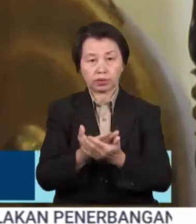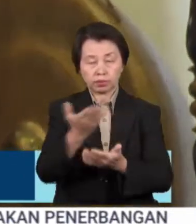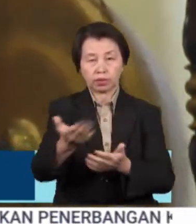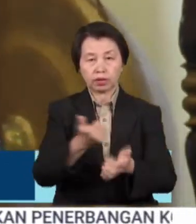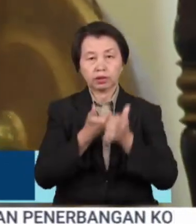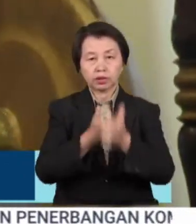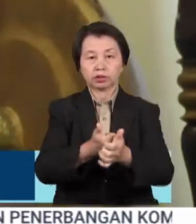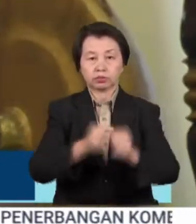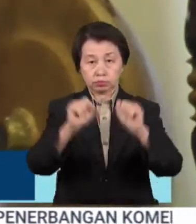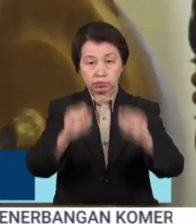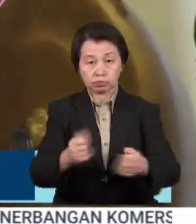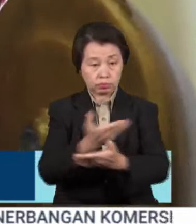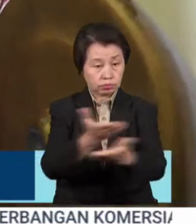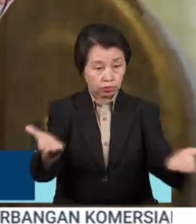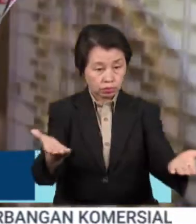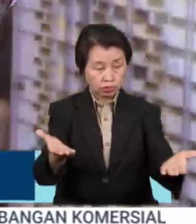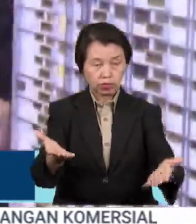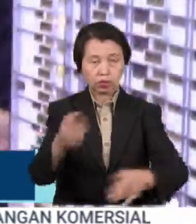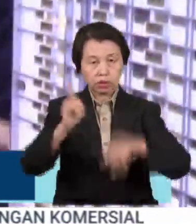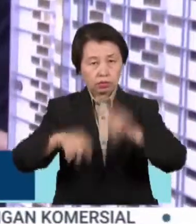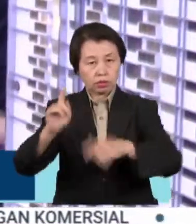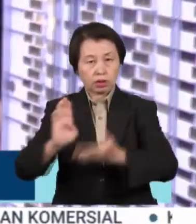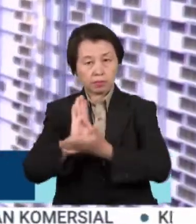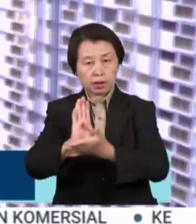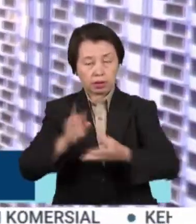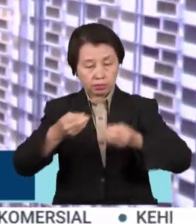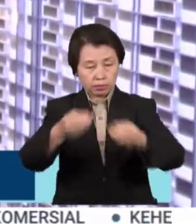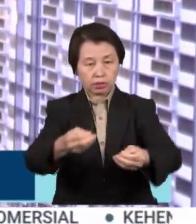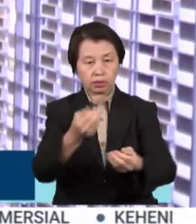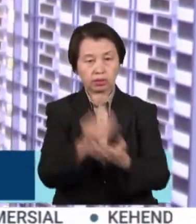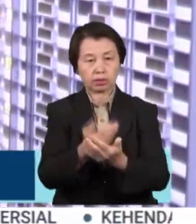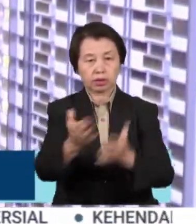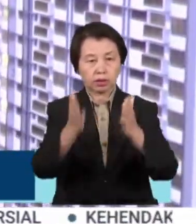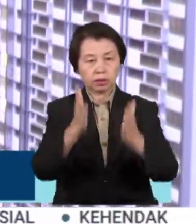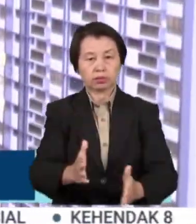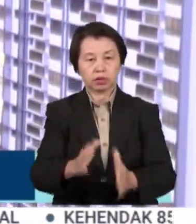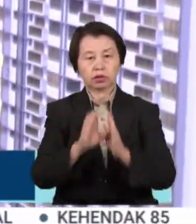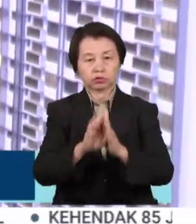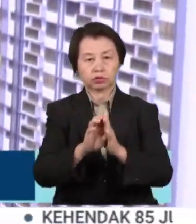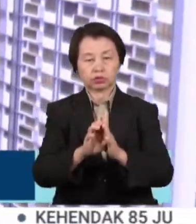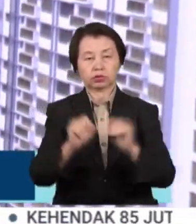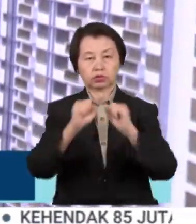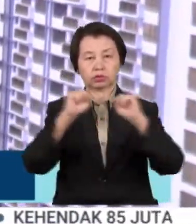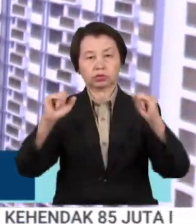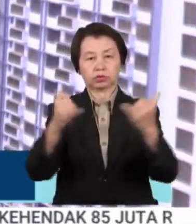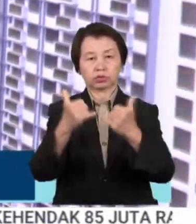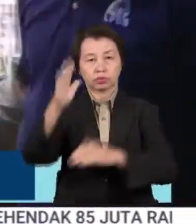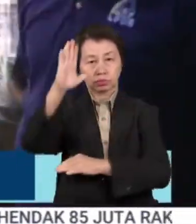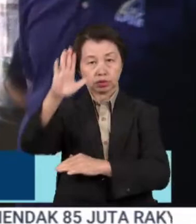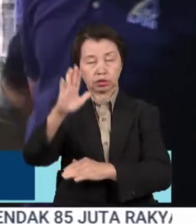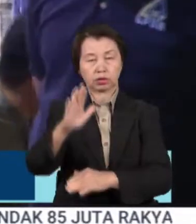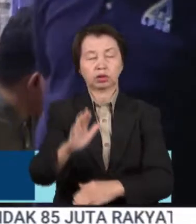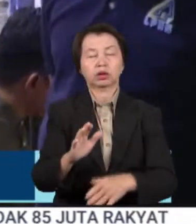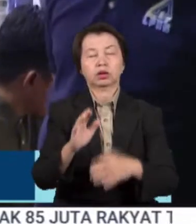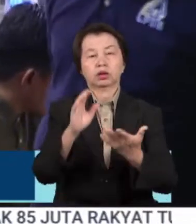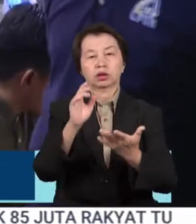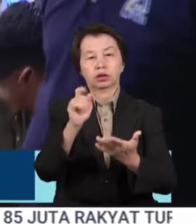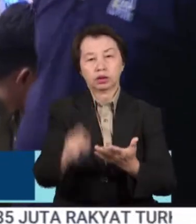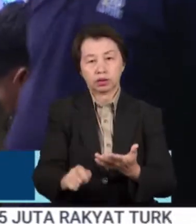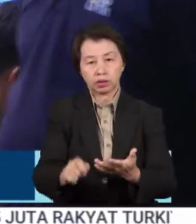mengikut kemampuan pembeli. Pelbagai bantuan ditawarkan kepada pembeli antaranya oleh Syarikat Jaminan Kredit Perumahan